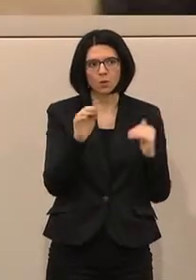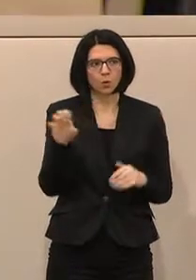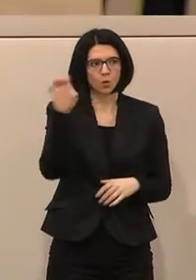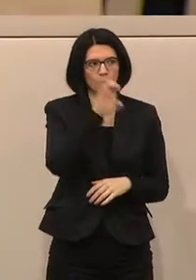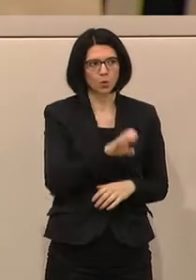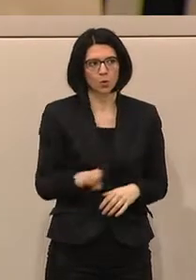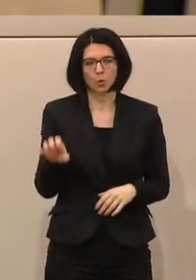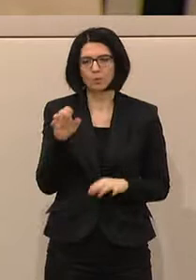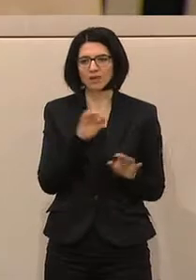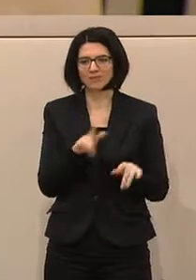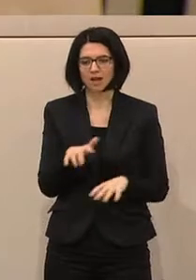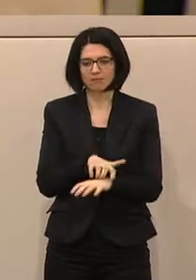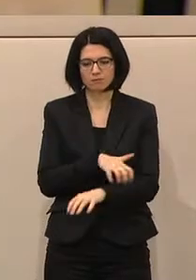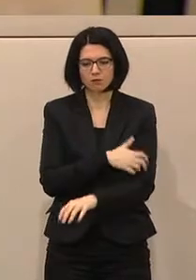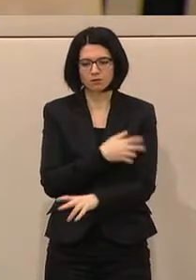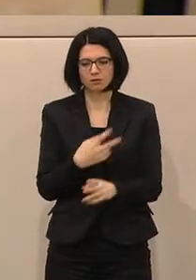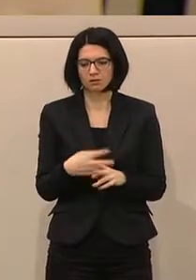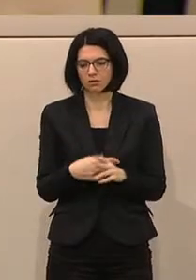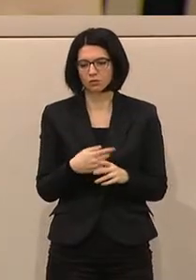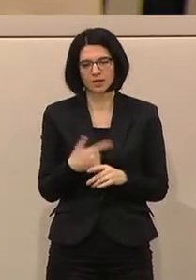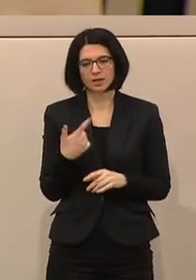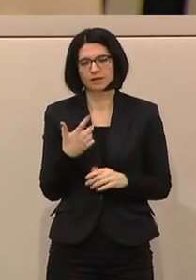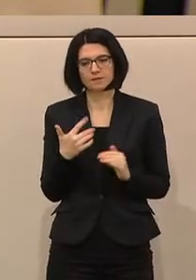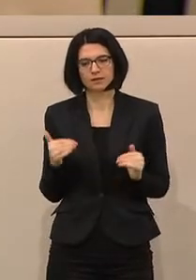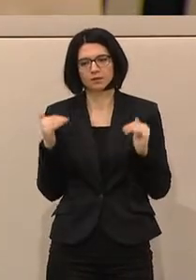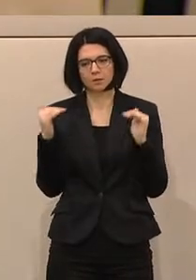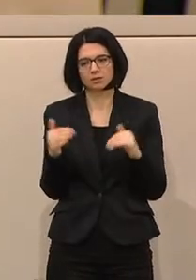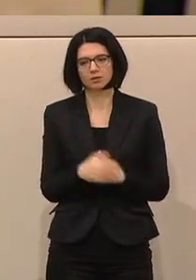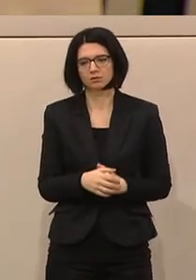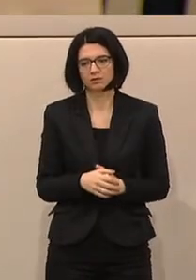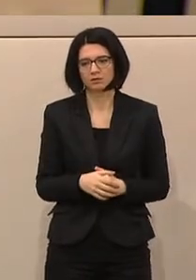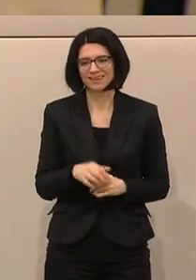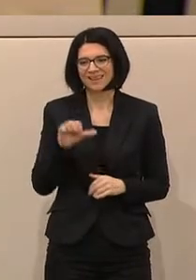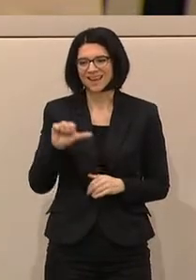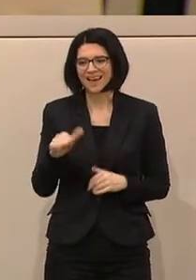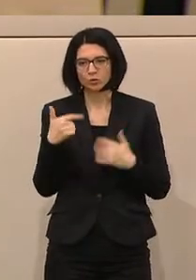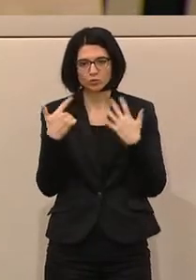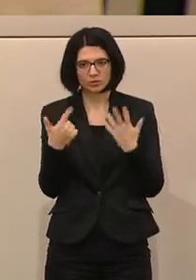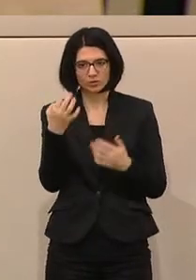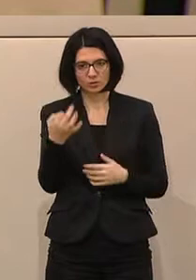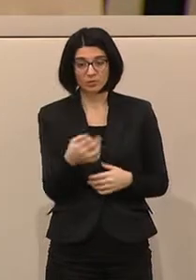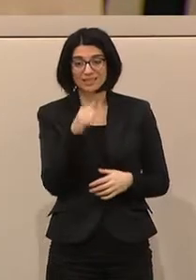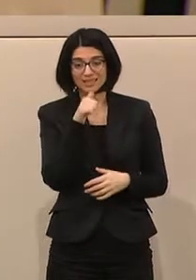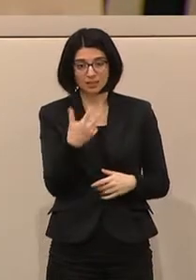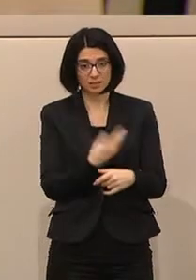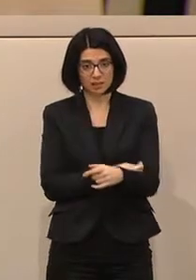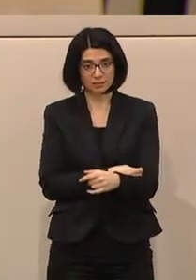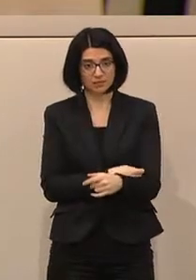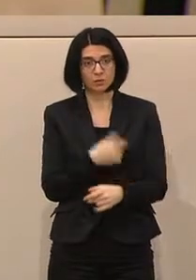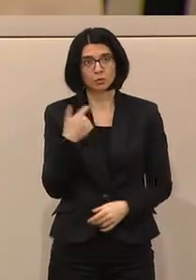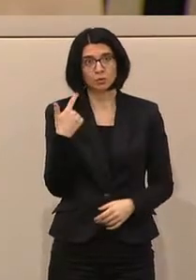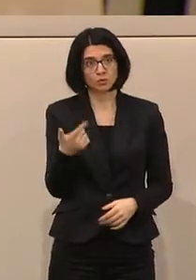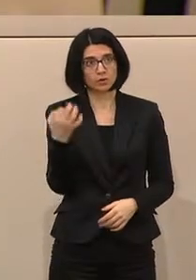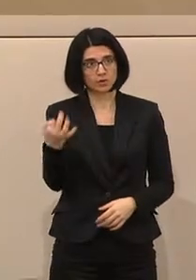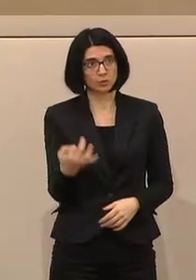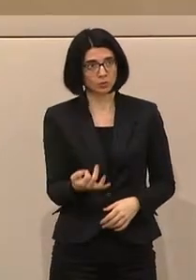zweitgrößten an der Anzahl an Masernerkrankungen. Und von den Erkrankungen sind 71% nicht geimpft und bei 20%, und das